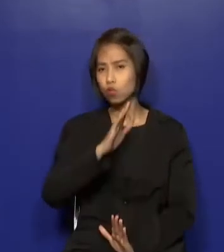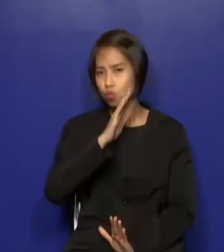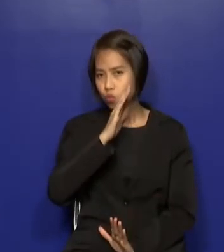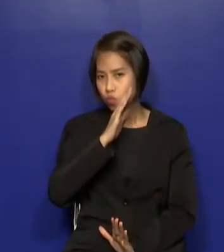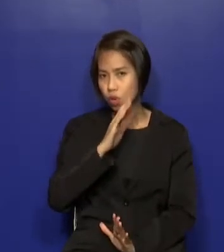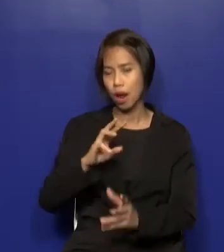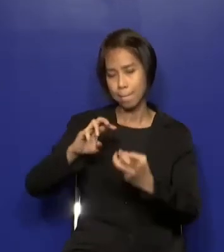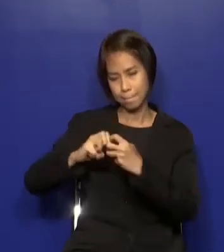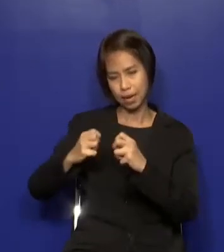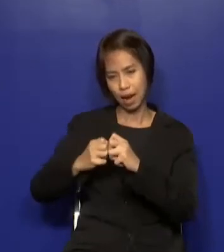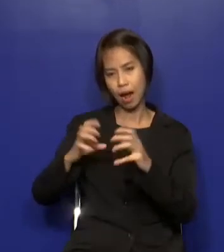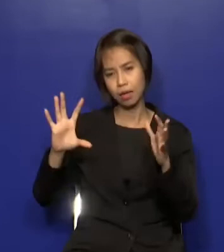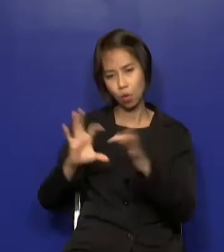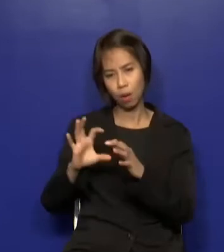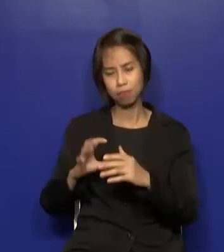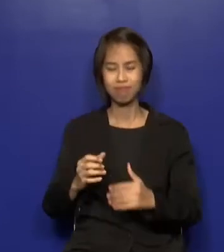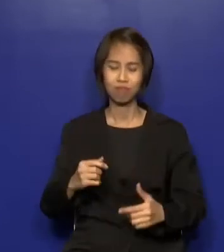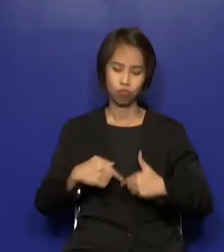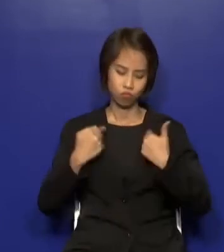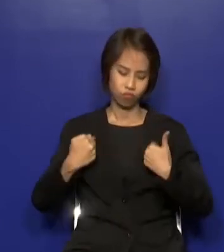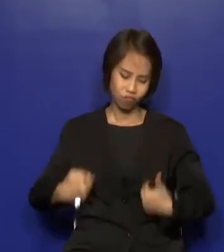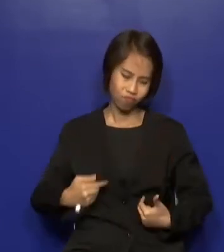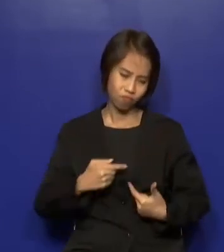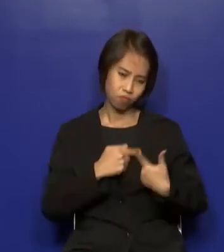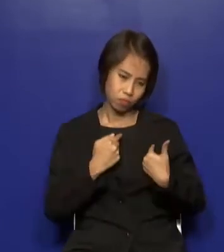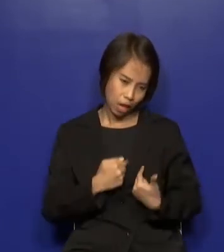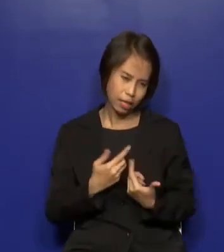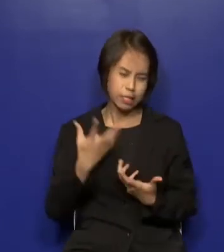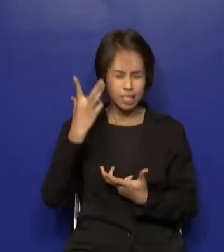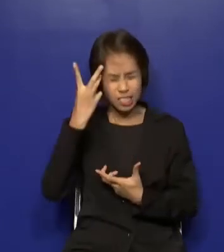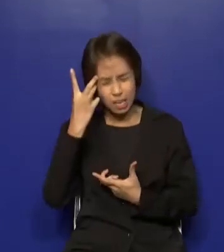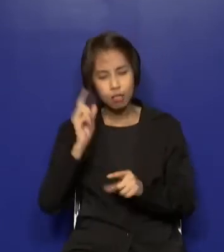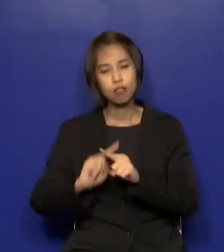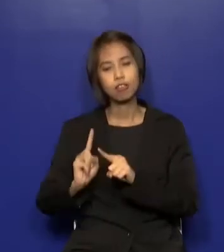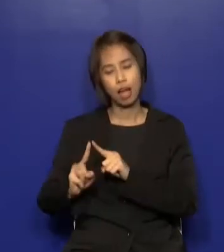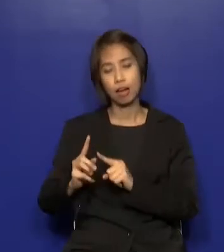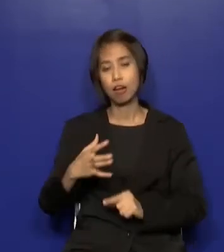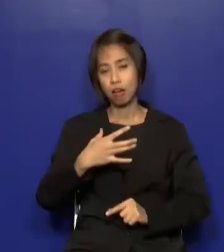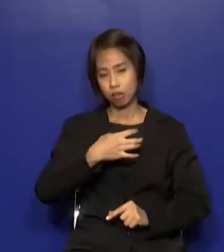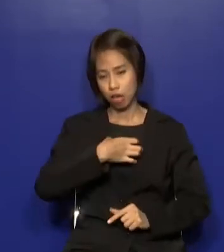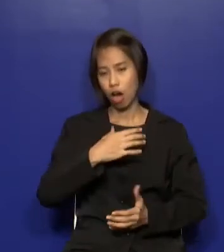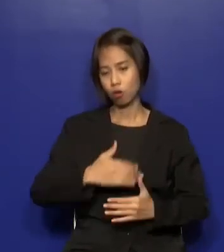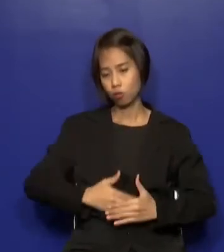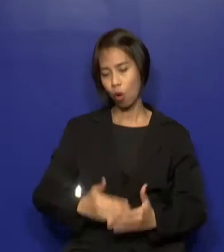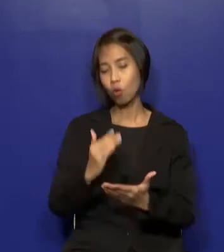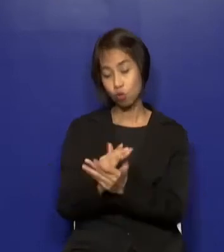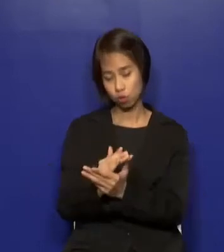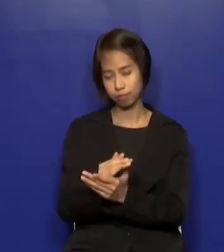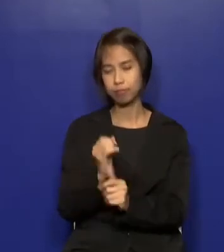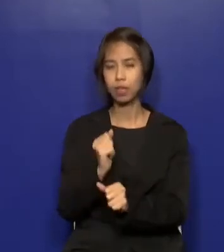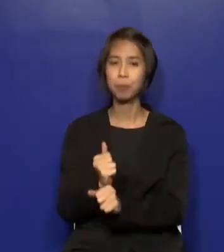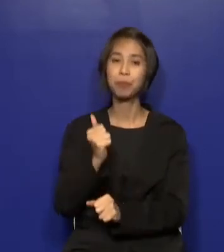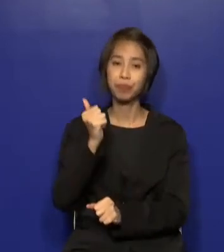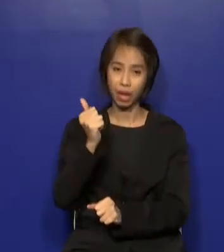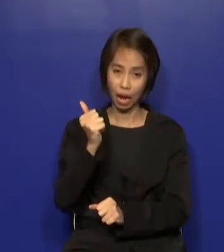ทางสุขภาพกายสุขภาพจิตเขาก็สามารถยุติการตั้งครรภ์ได้ถามว่าสุขภาพจิตประเมินยาก